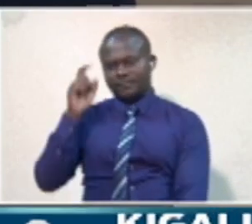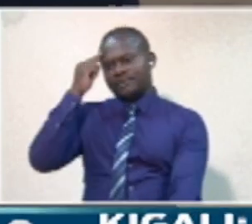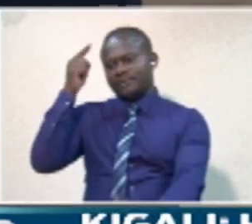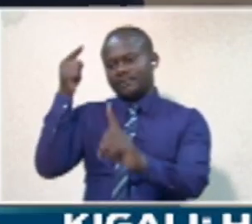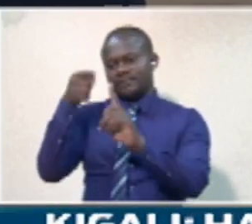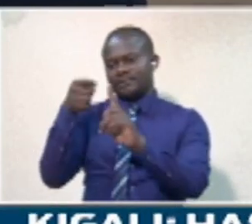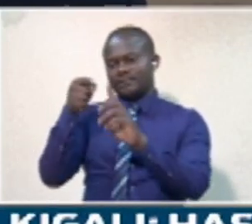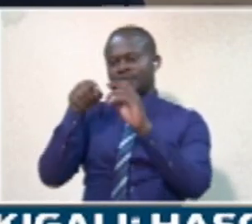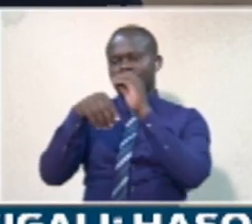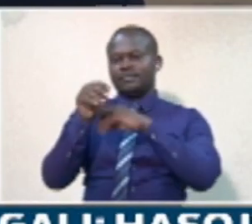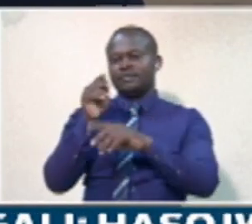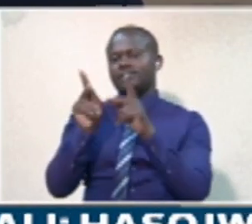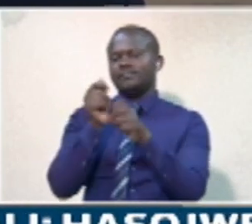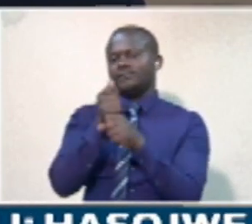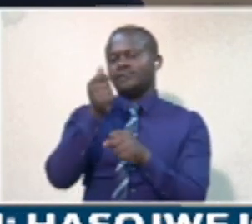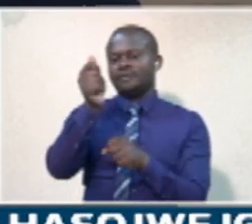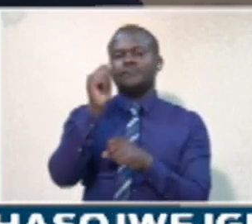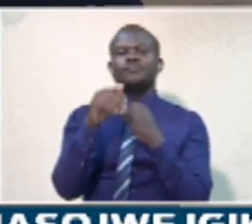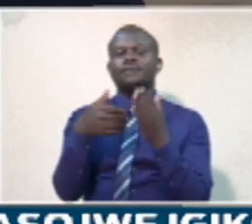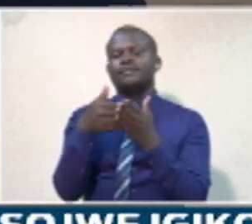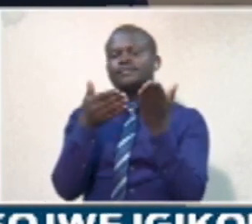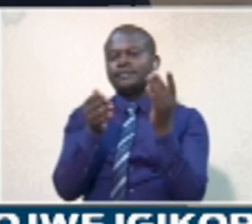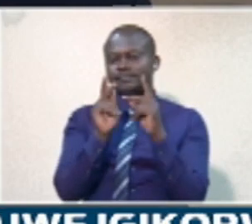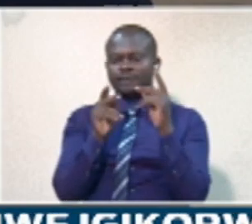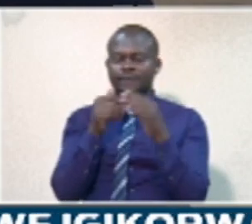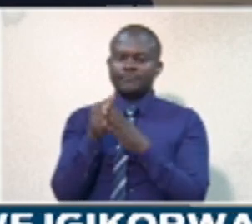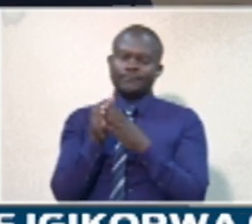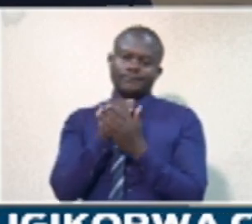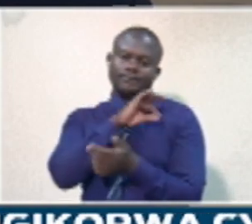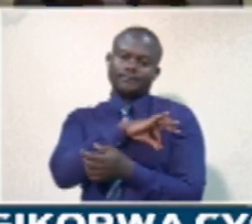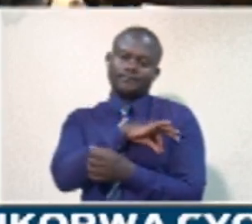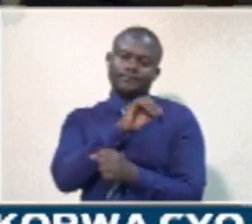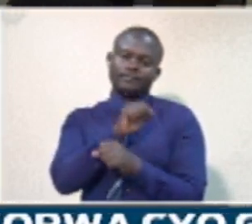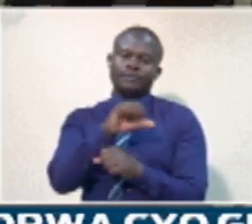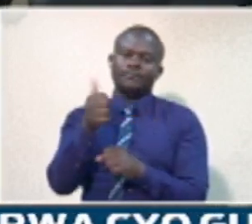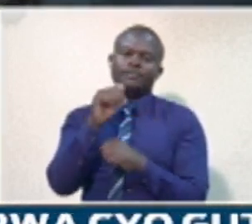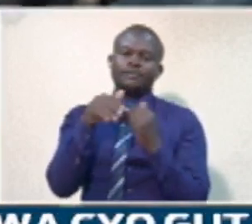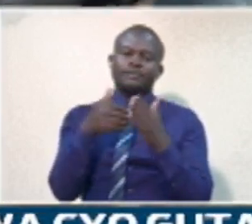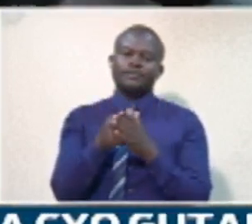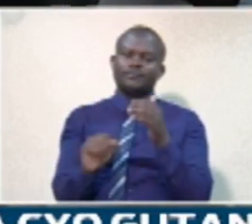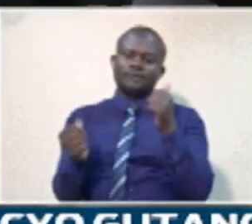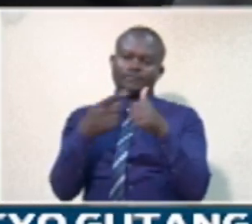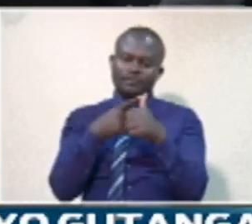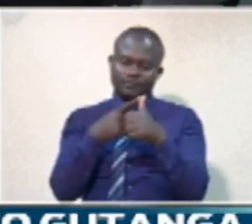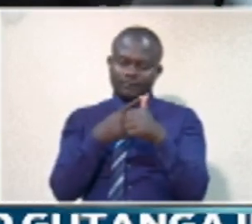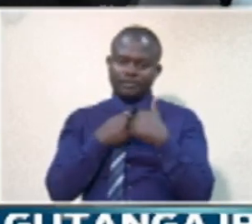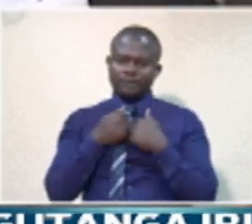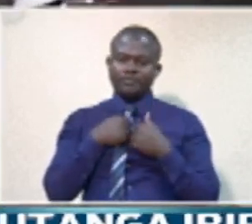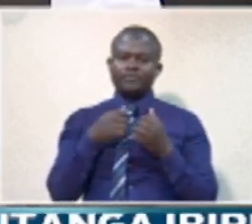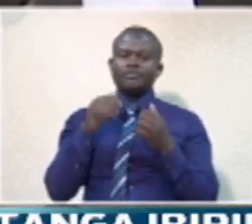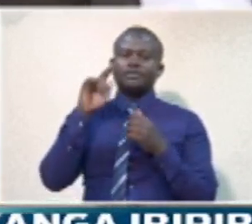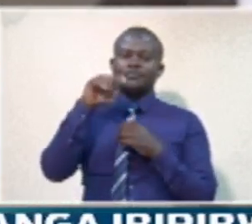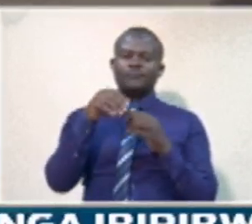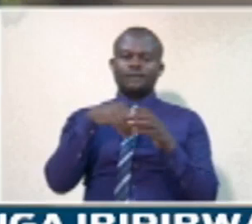abacuruzi n'abantu bikorera ku giti cyabo nibo bantu tubona ko ari bo bazabenefita kuruta abandi bose. Muri uru rugendo rwa mbere Rwandeya ifunguye